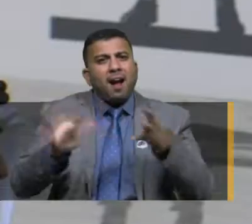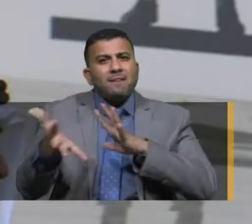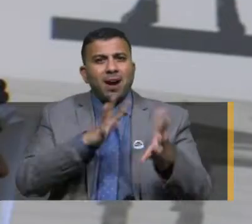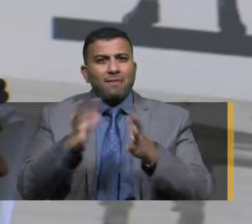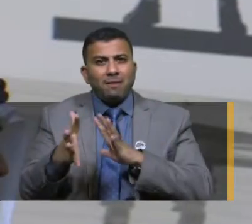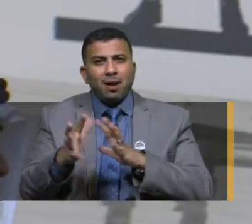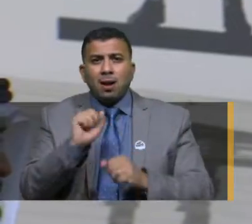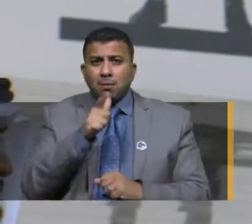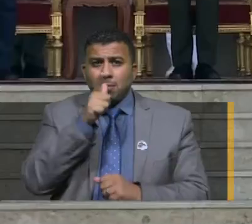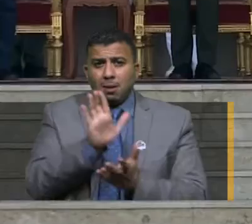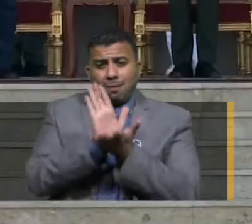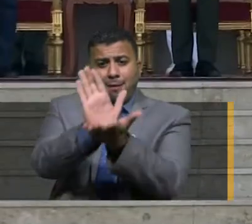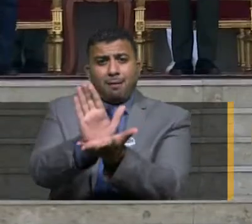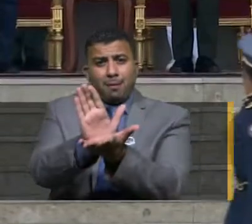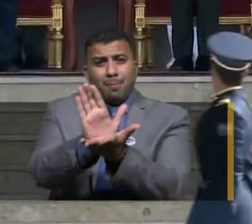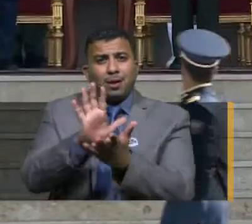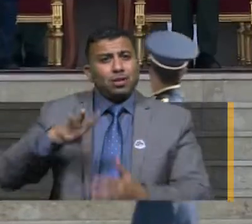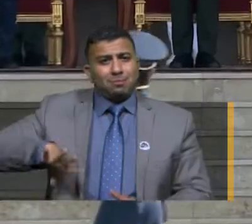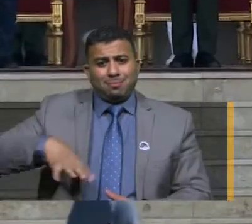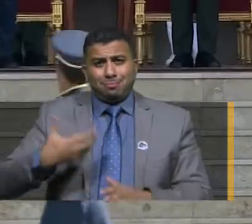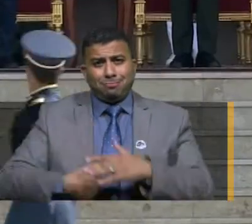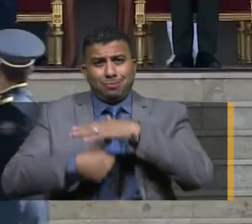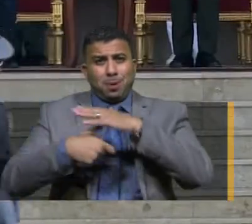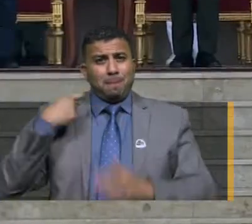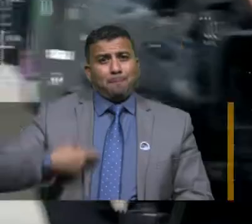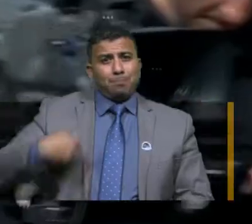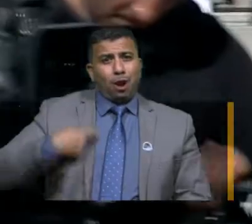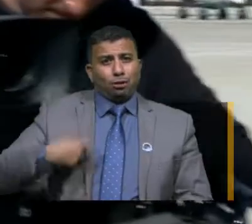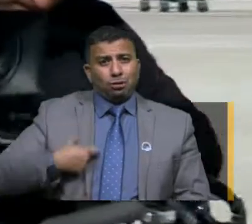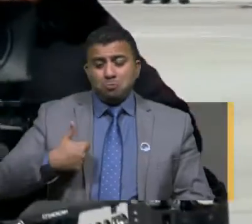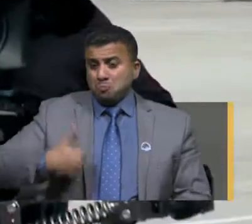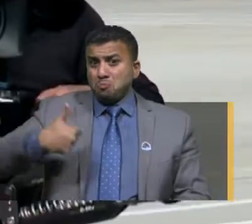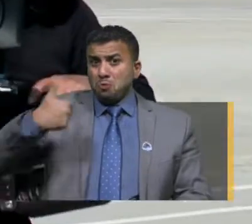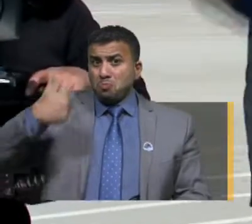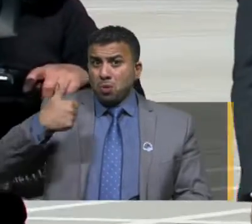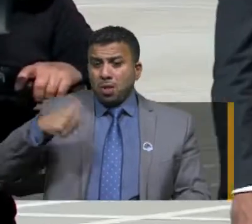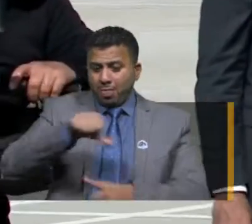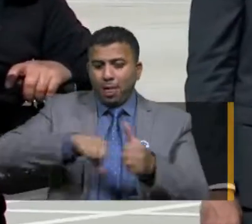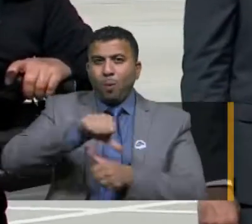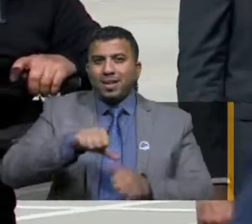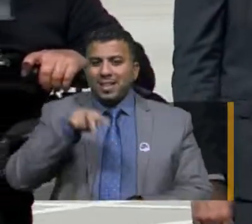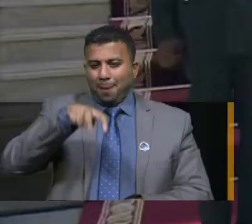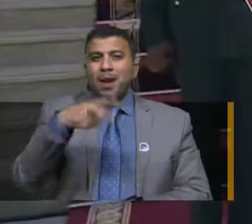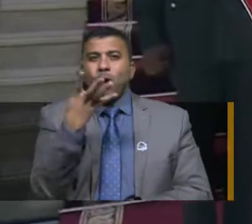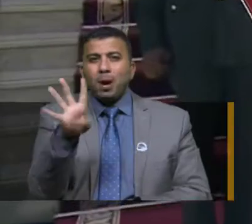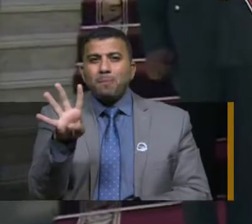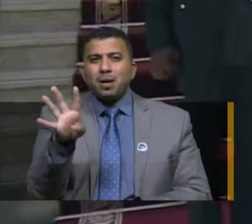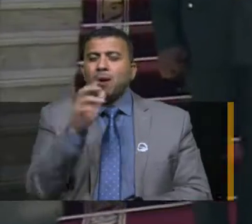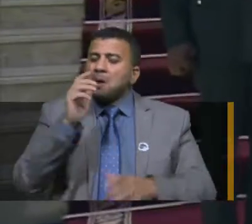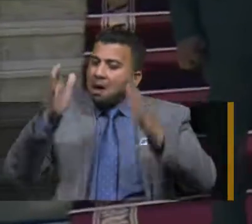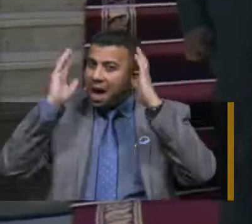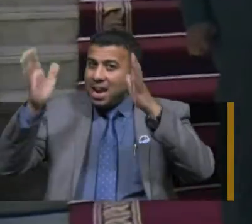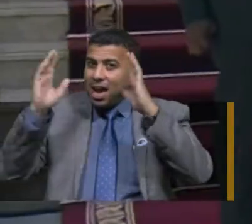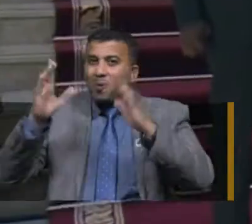بعدها كرم صاحب السمو نائب رئيس الدولة المتفوقين في الدورة 48